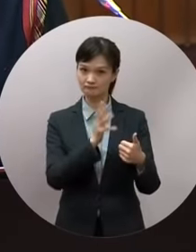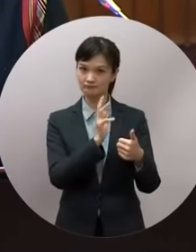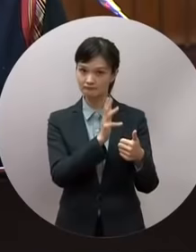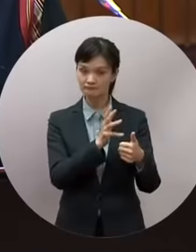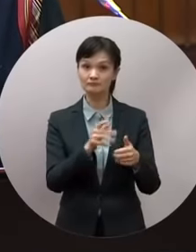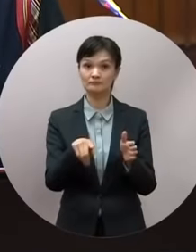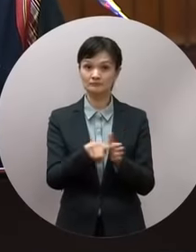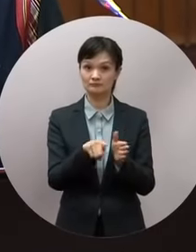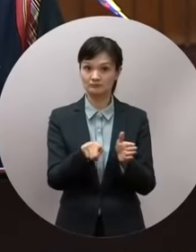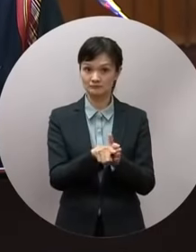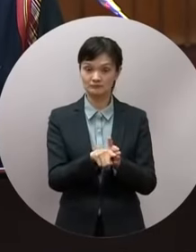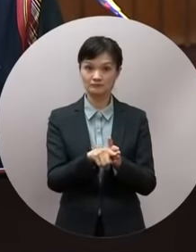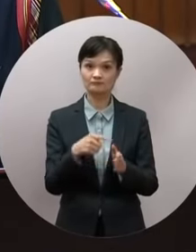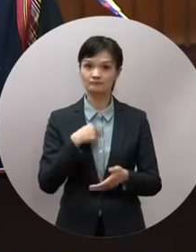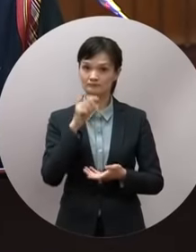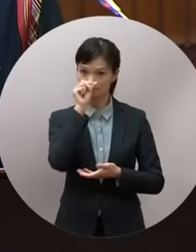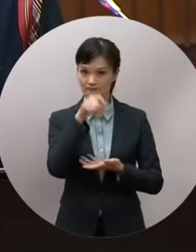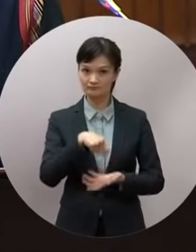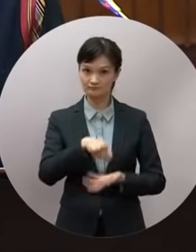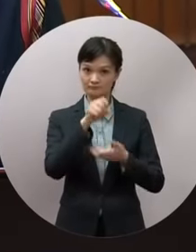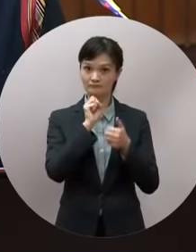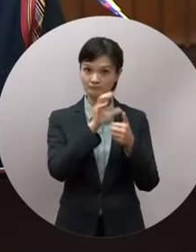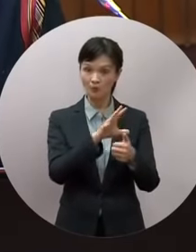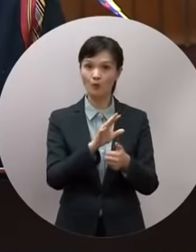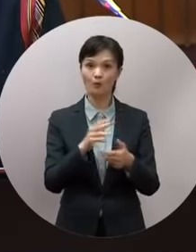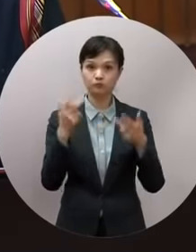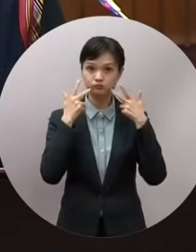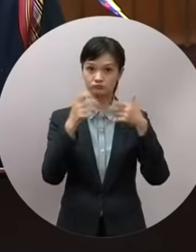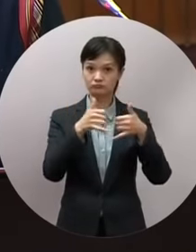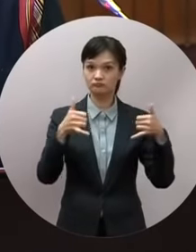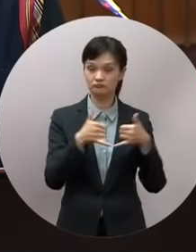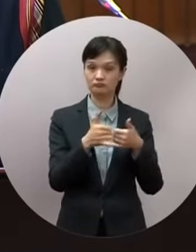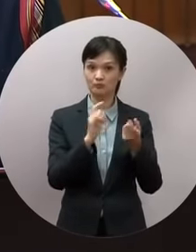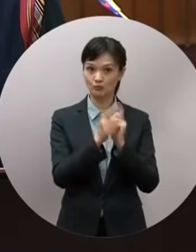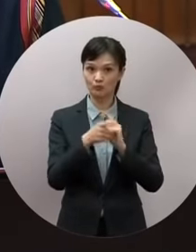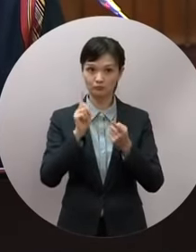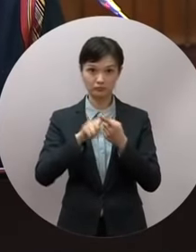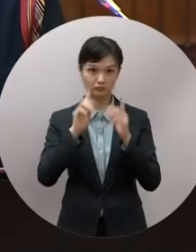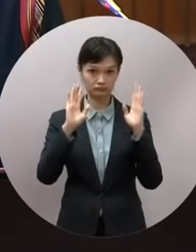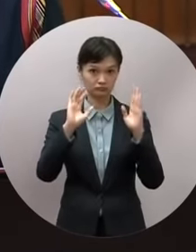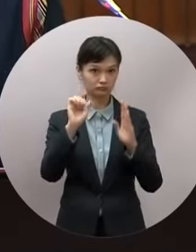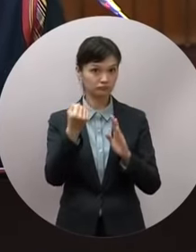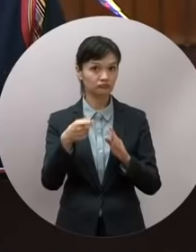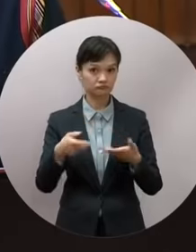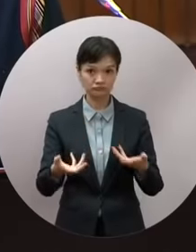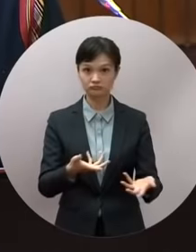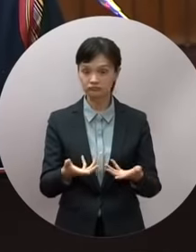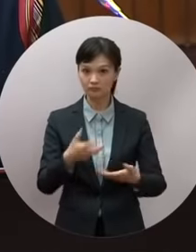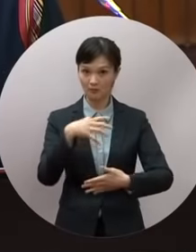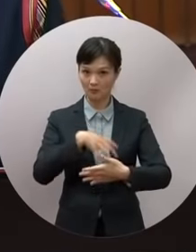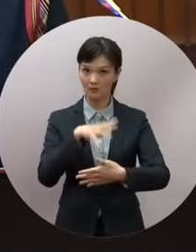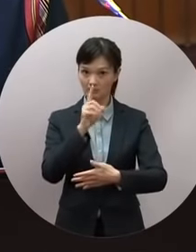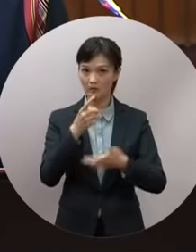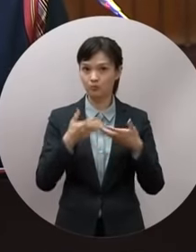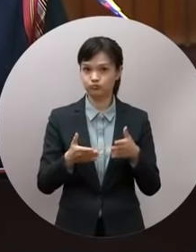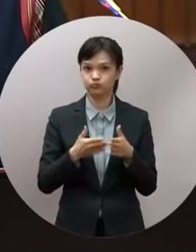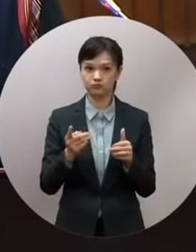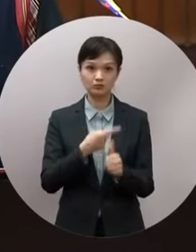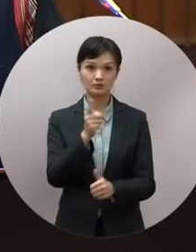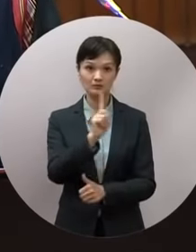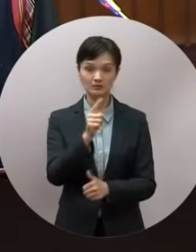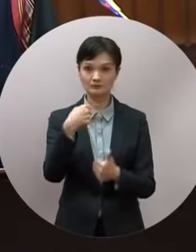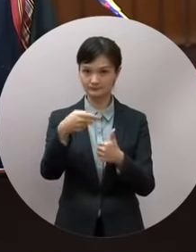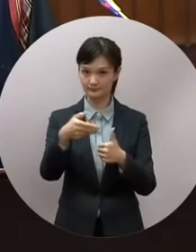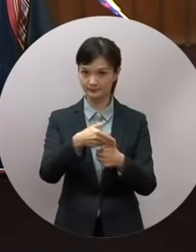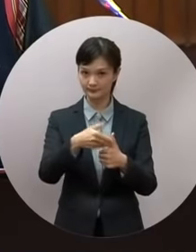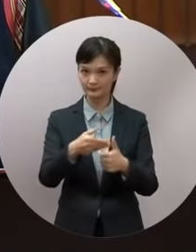别强调，对原住民族的转型正义来讲，原住民族的教育是重中之重。我